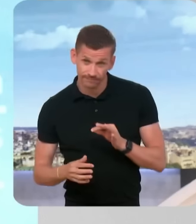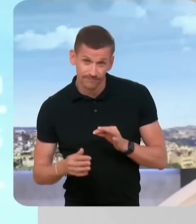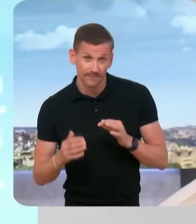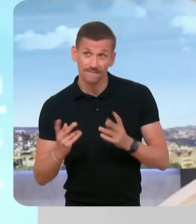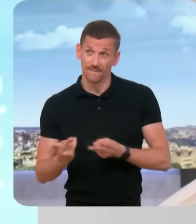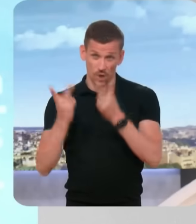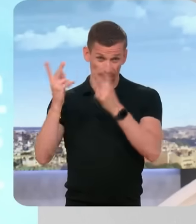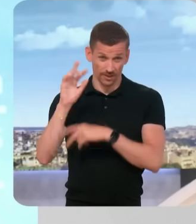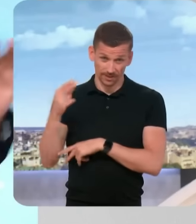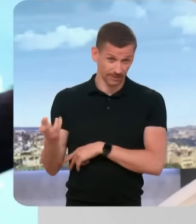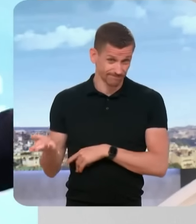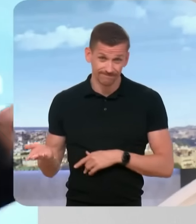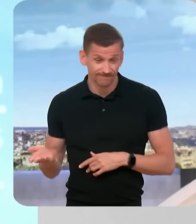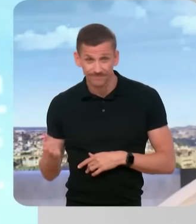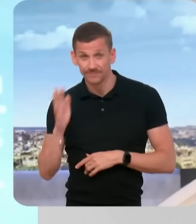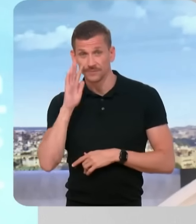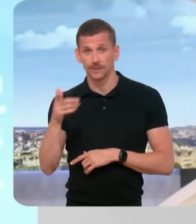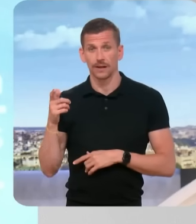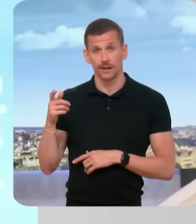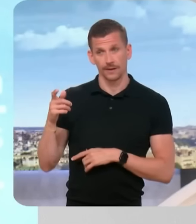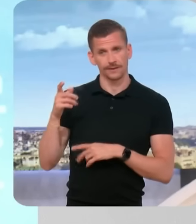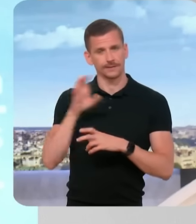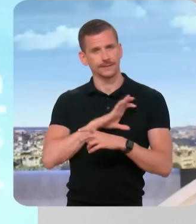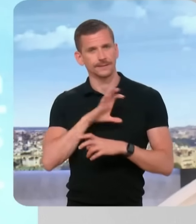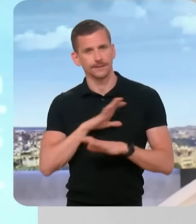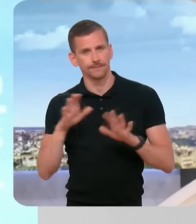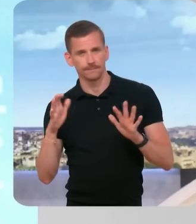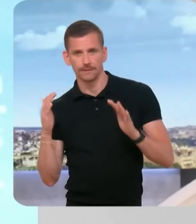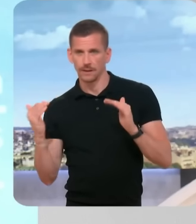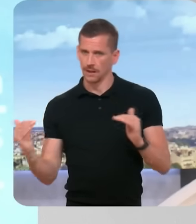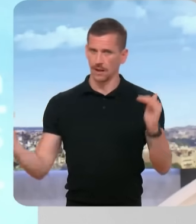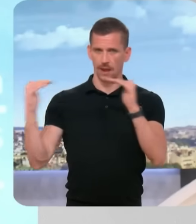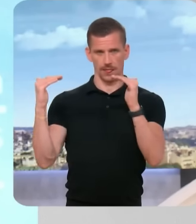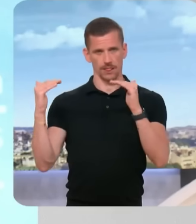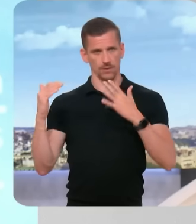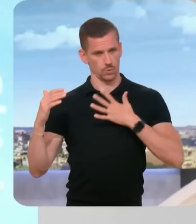pas de faire un signe d'égalité entre le Rassemblement national et nous, je dis qu'il a préparé le terrain.